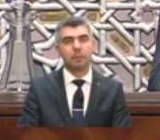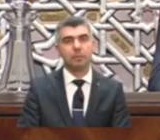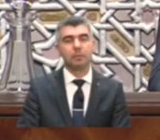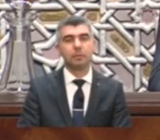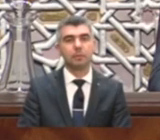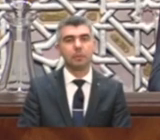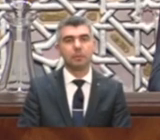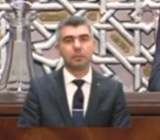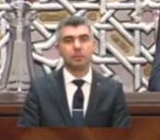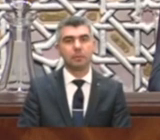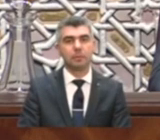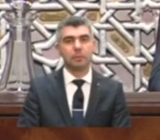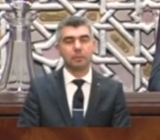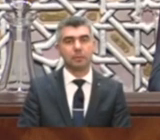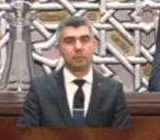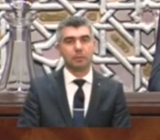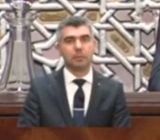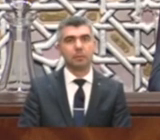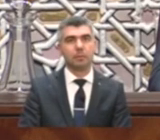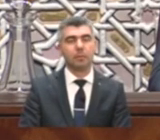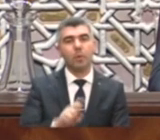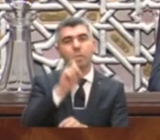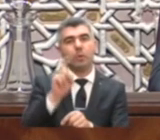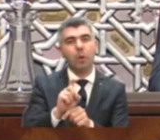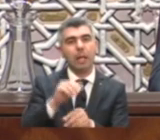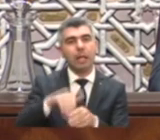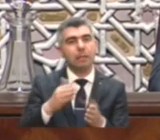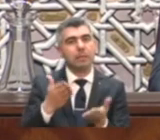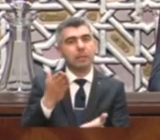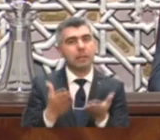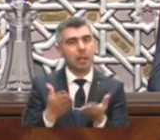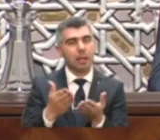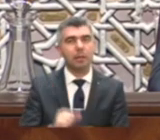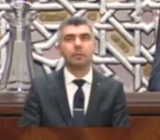تفضلوا سيد النائب المحترم عن فريق الاستقلالي للوحدة والتعادلية